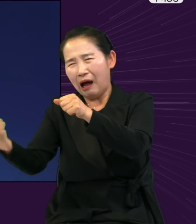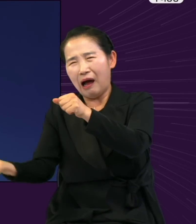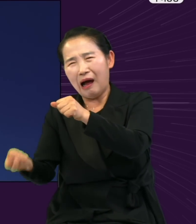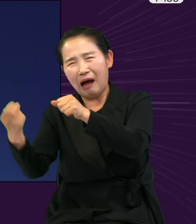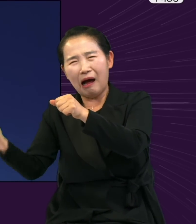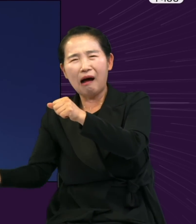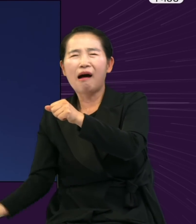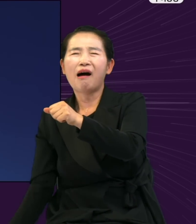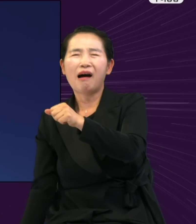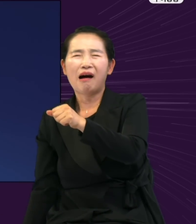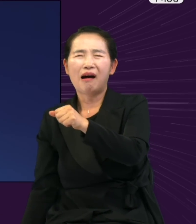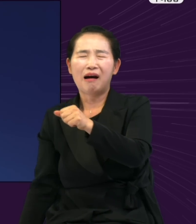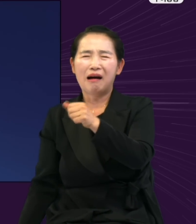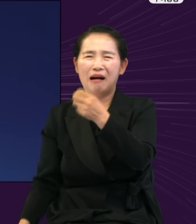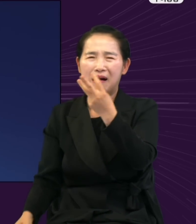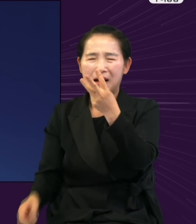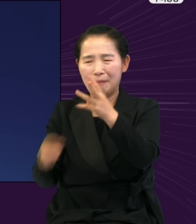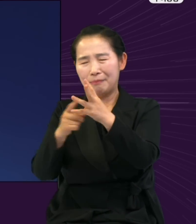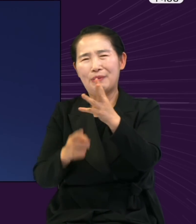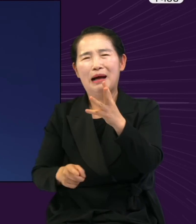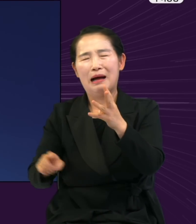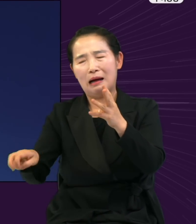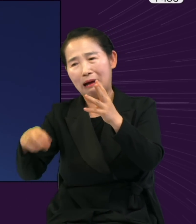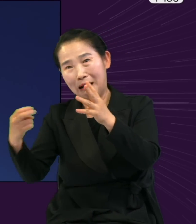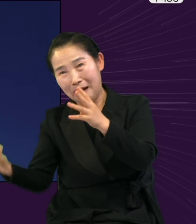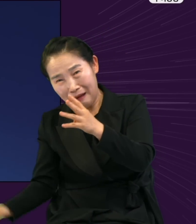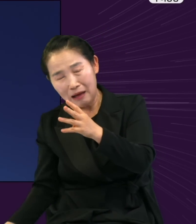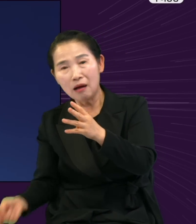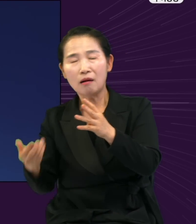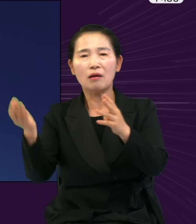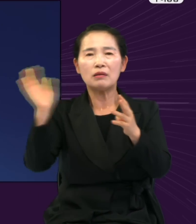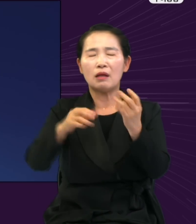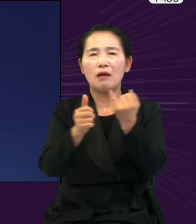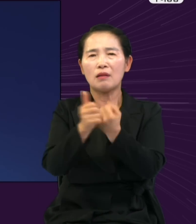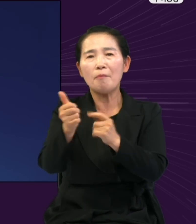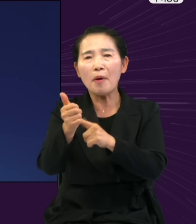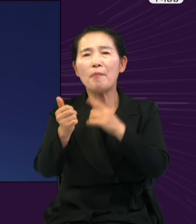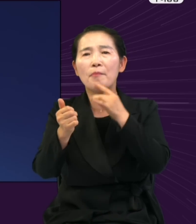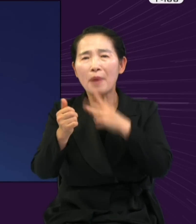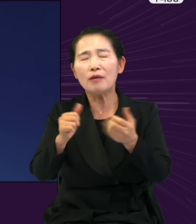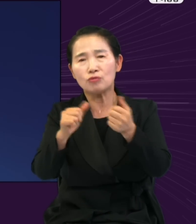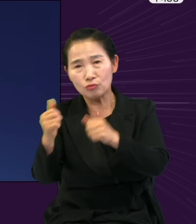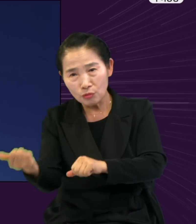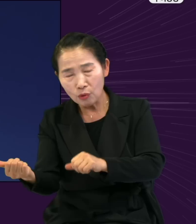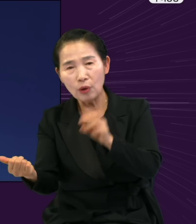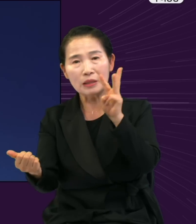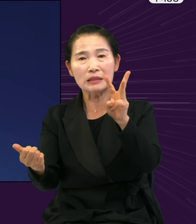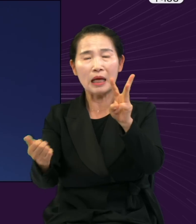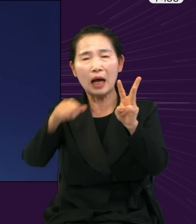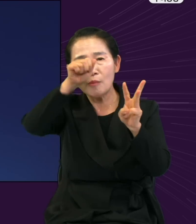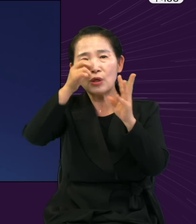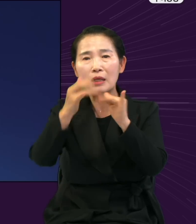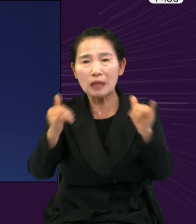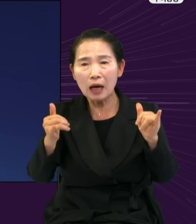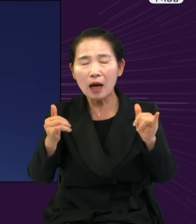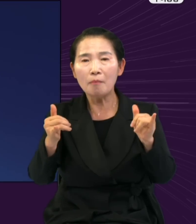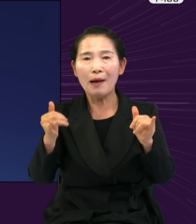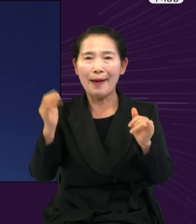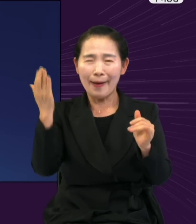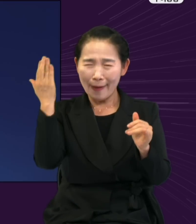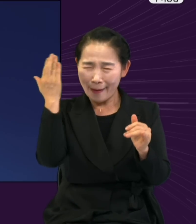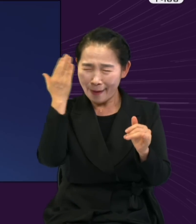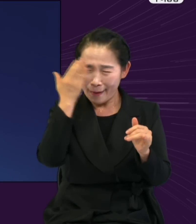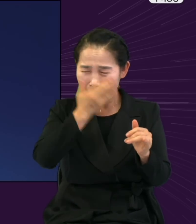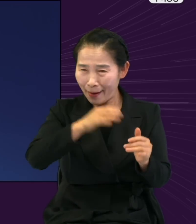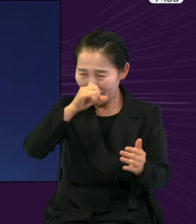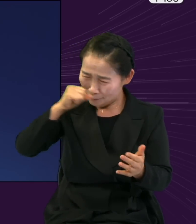너무 감사한 건 그 자리에서 저희 신랑은 천국으로 갔지만 함께 탄 3명의 현지인들은 정말 손가락 하나 다치지 않았거든요.